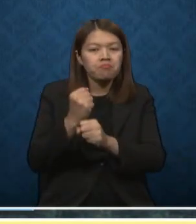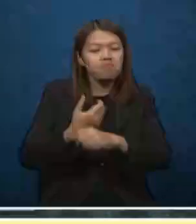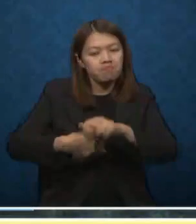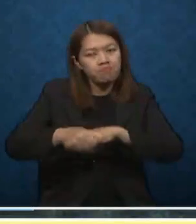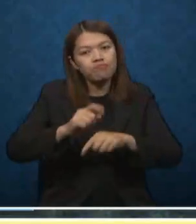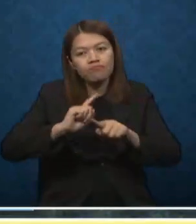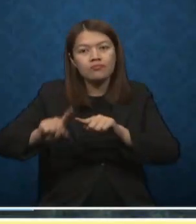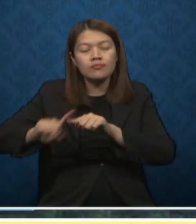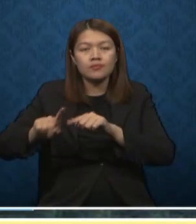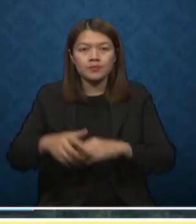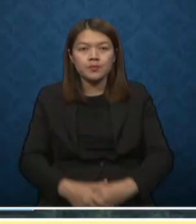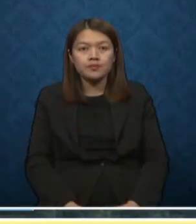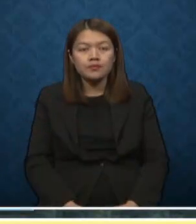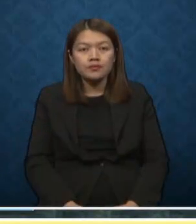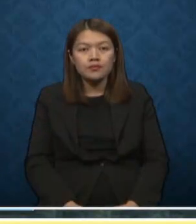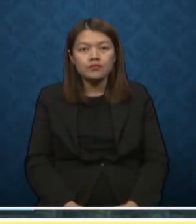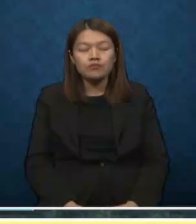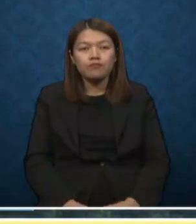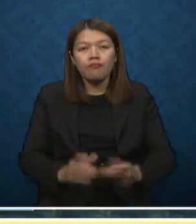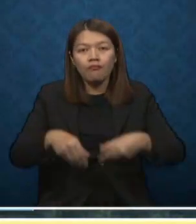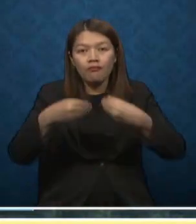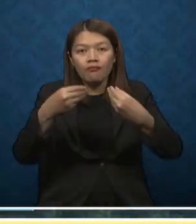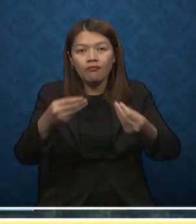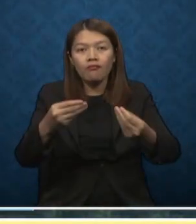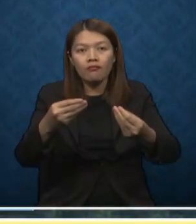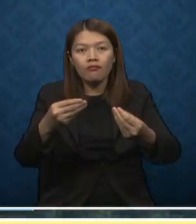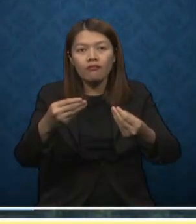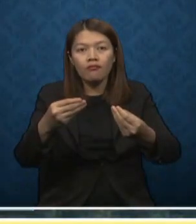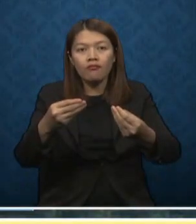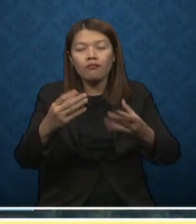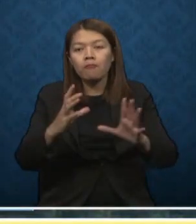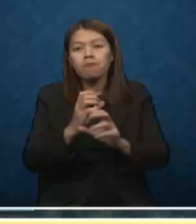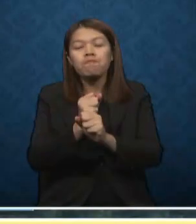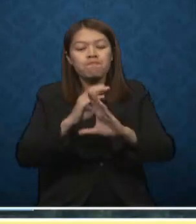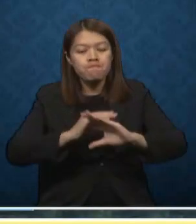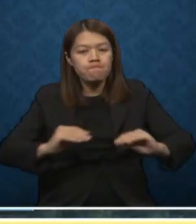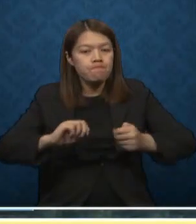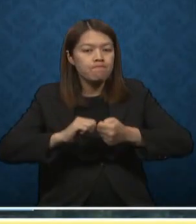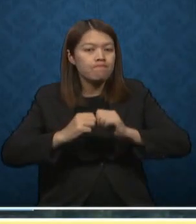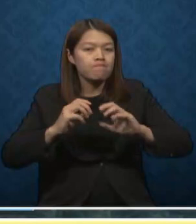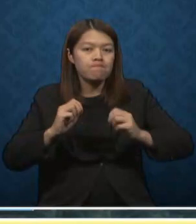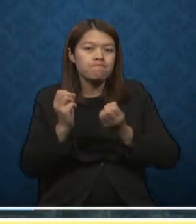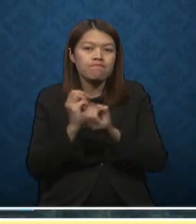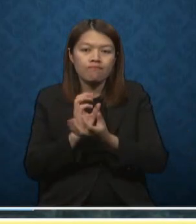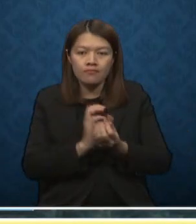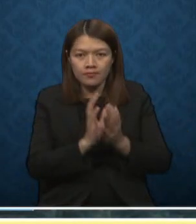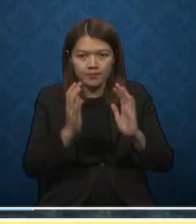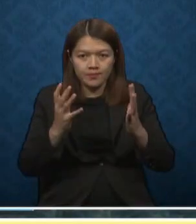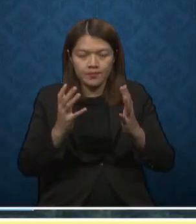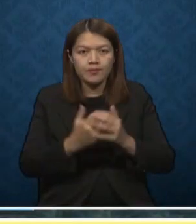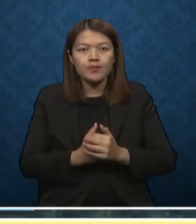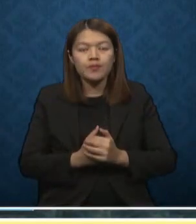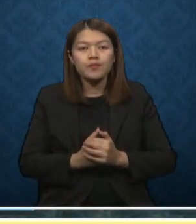างๆเพื่อที่จะให้เกิดความสงบสุขและเรียบร้อยใน